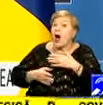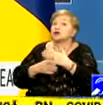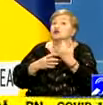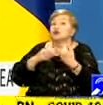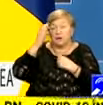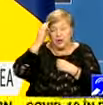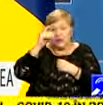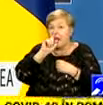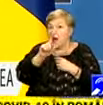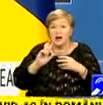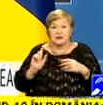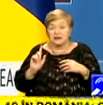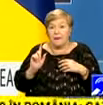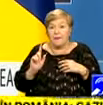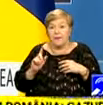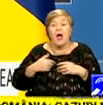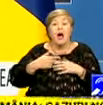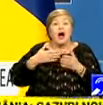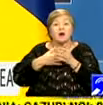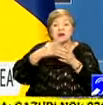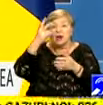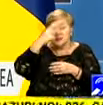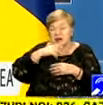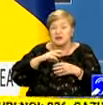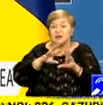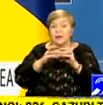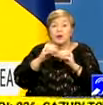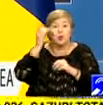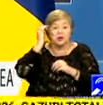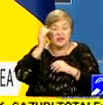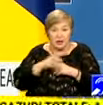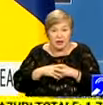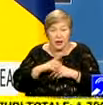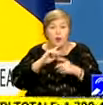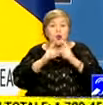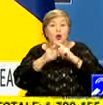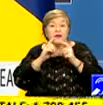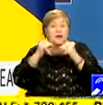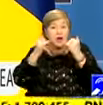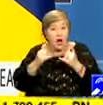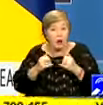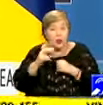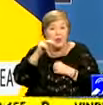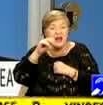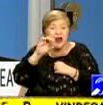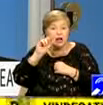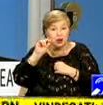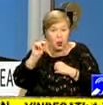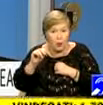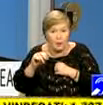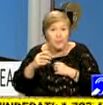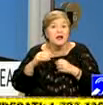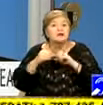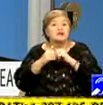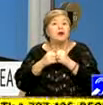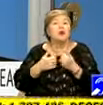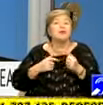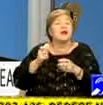principiu. Am convenit astăzi cu secretarul general că politica actuală a NATO de a preveni și de a